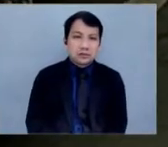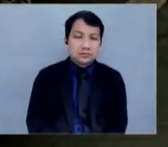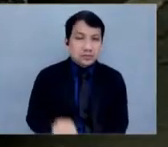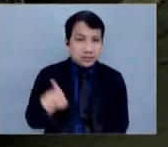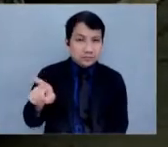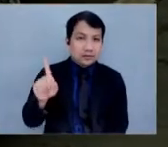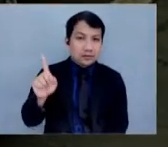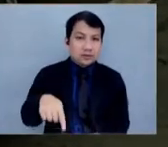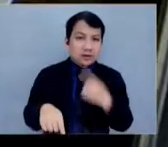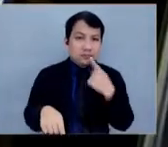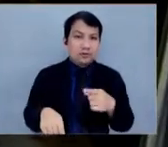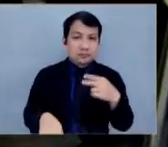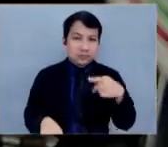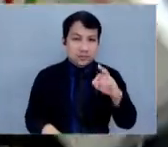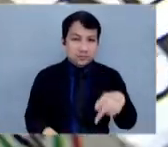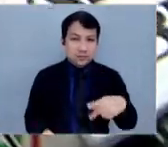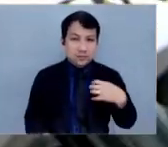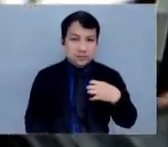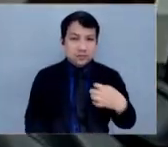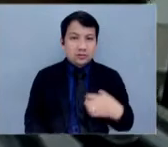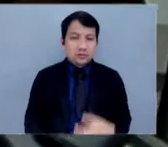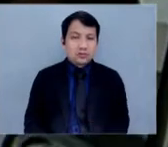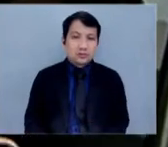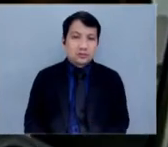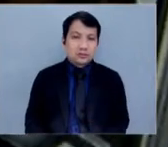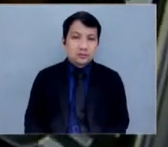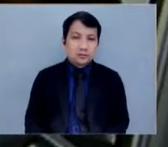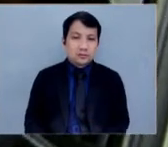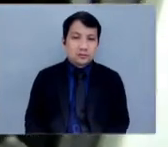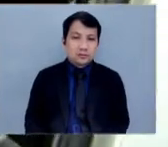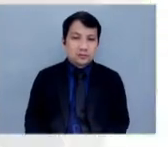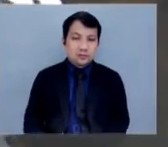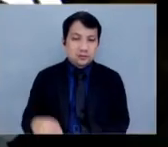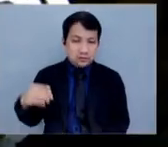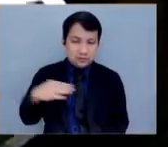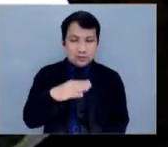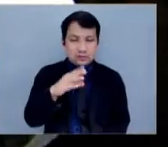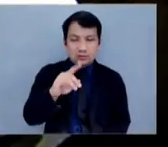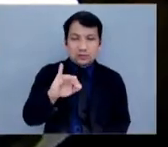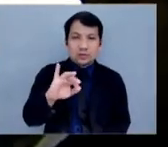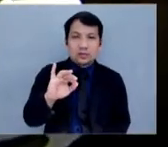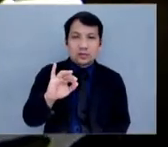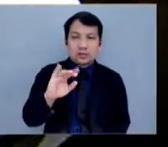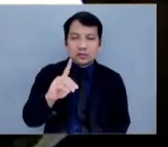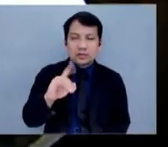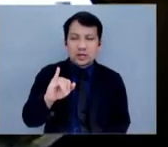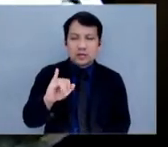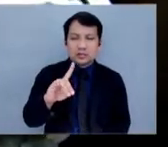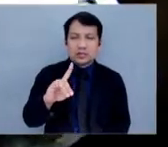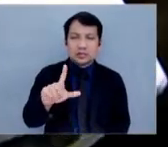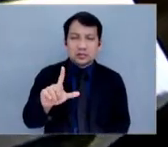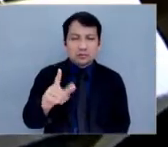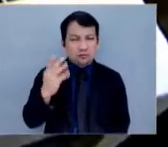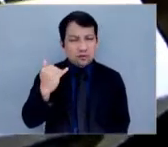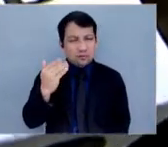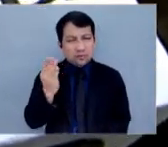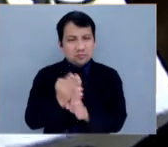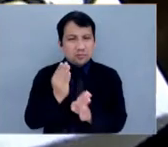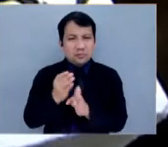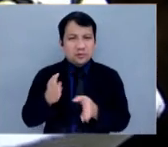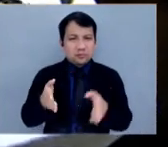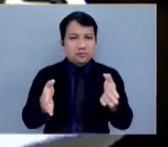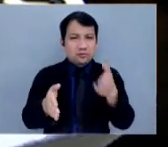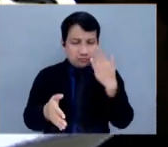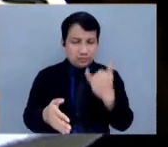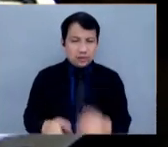naman ng PNP. Saan yung destination niyo, sir? Sa DIDN. Bakit po kayo napadaan sa busway? Sa